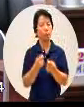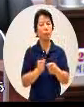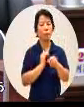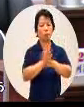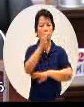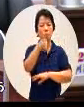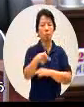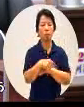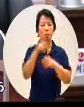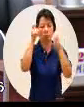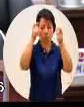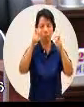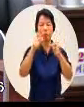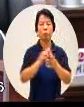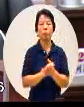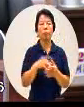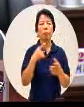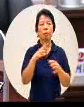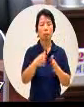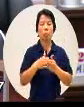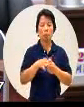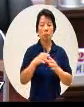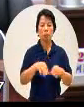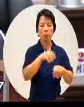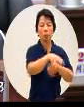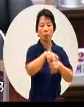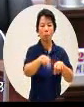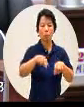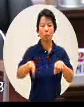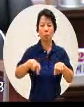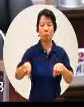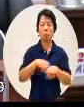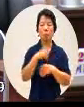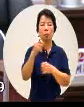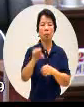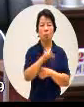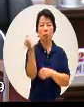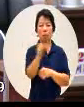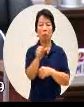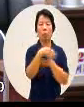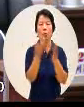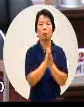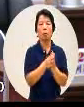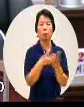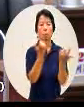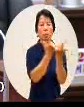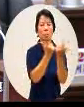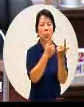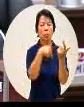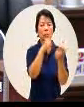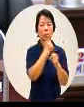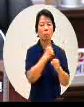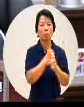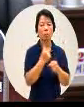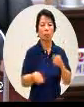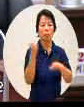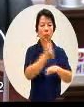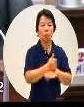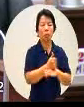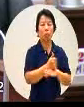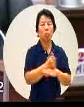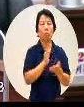有兩條捷運他要超越我們所以說要做五條趕過台北要比台北的路網還多現在當選以後